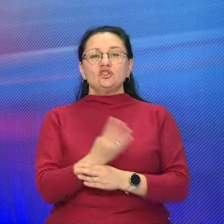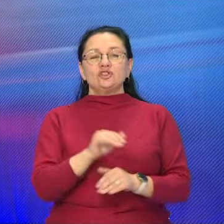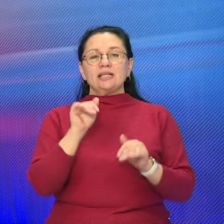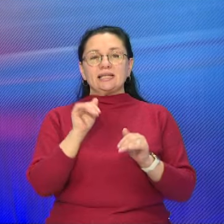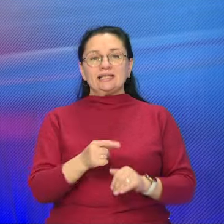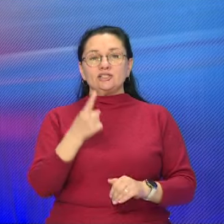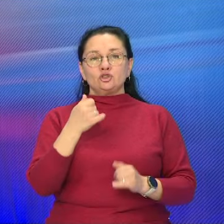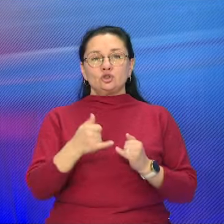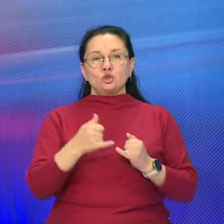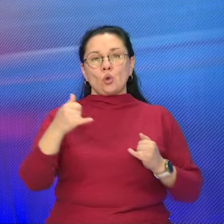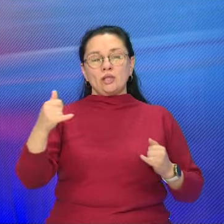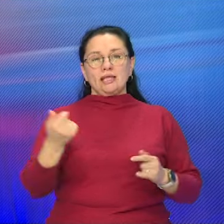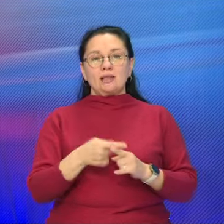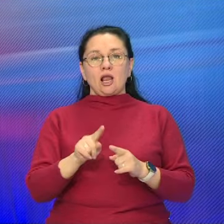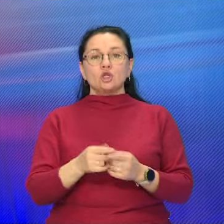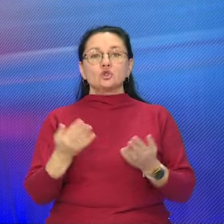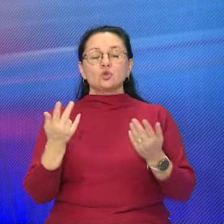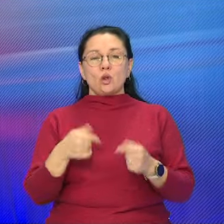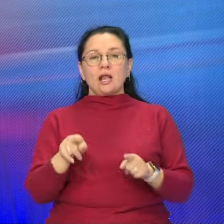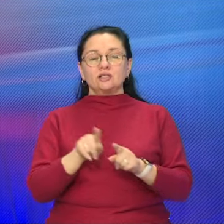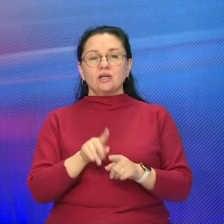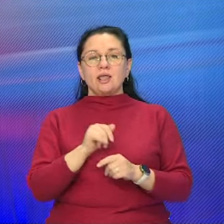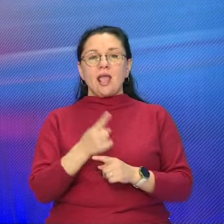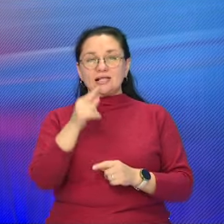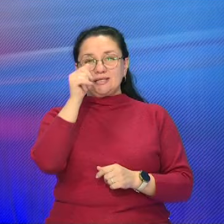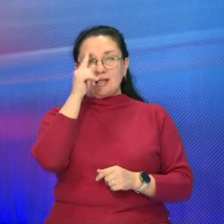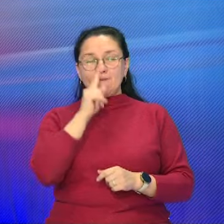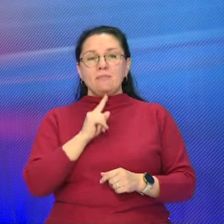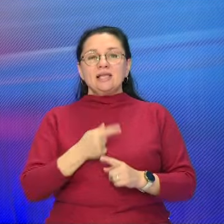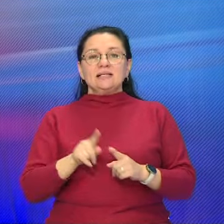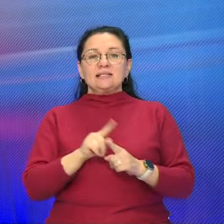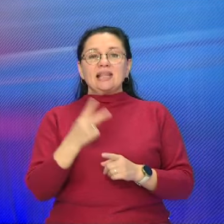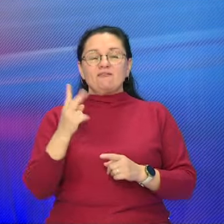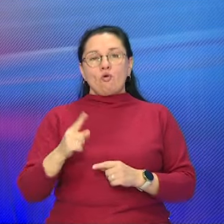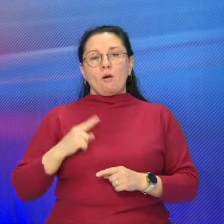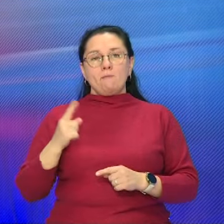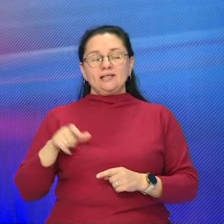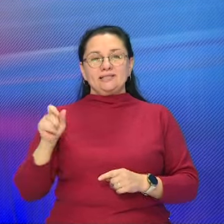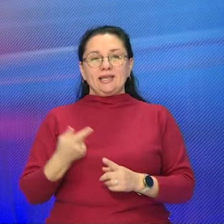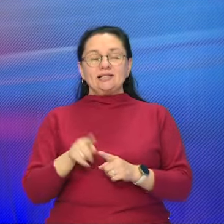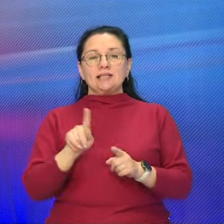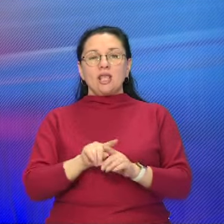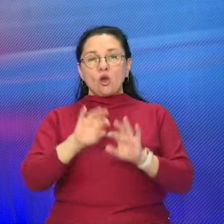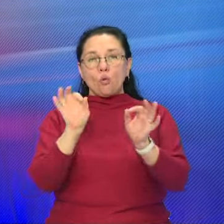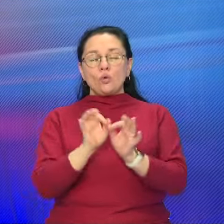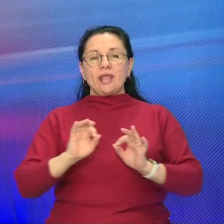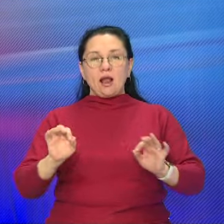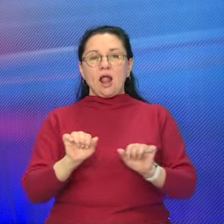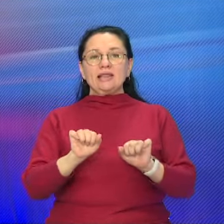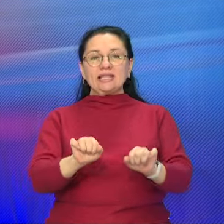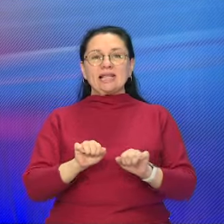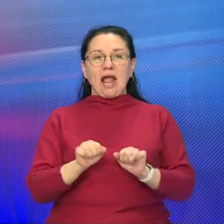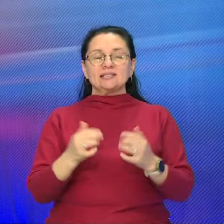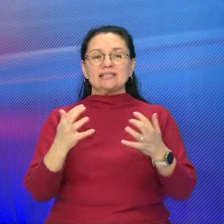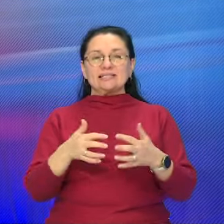4100 ниток, столько ж вузельчиков на их, и месяц працы двух майстрых. У Гродня заправили уникальный ткацкий станок,